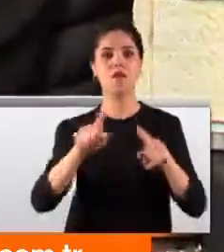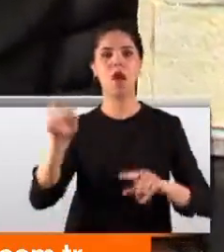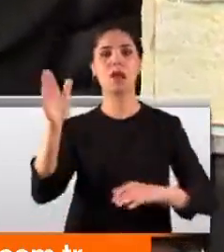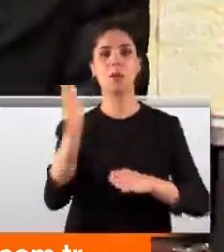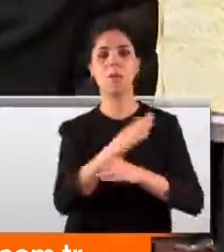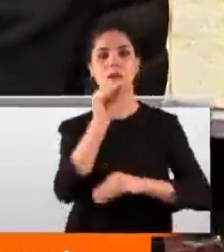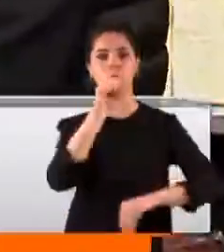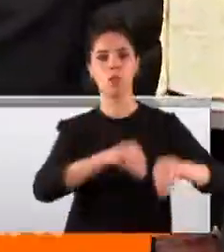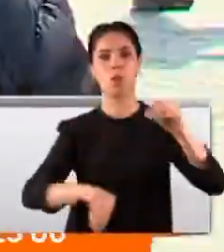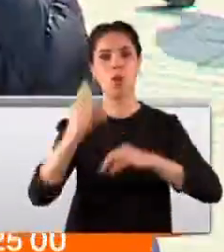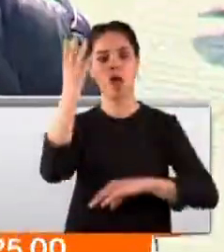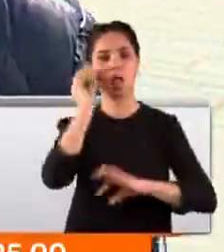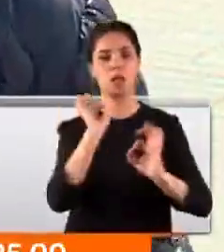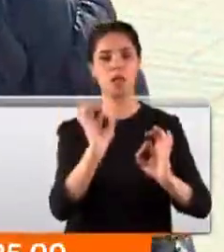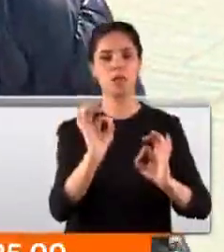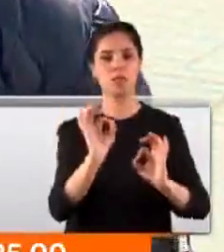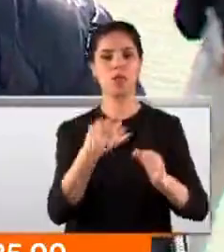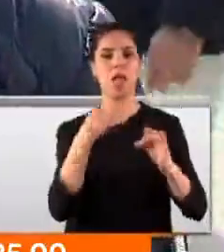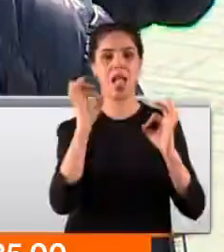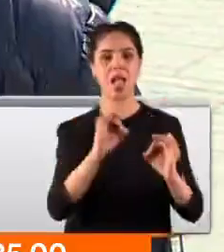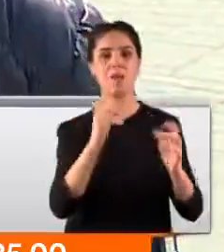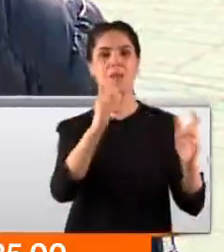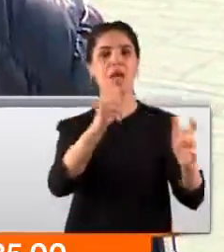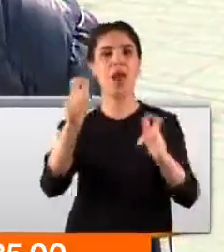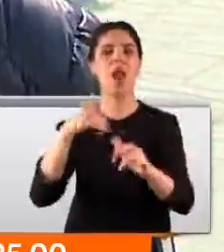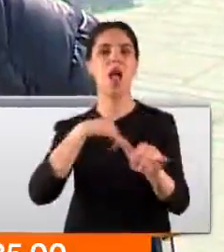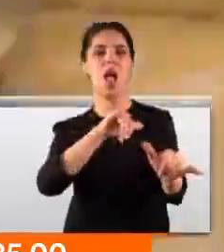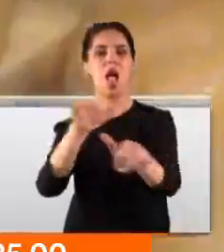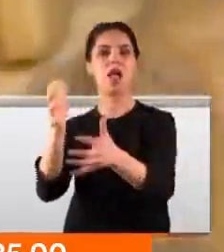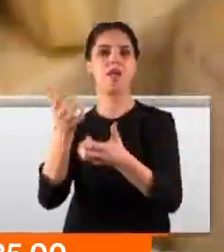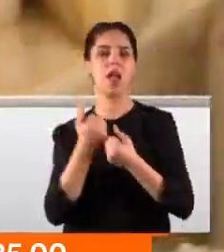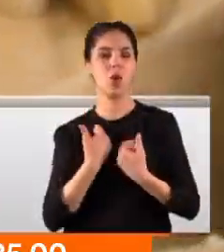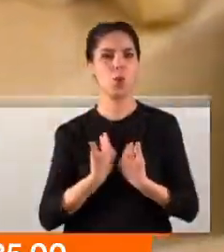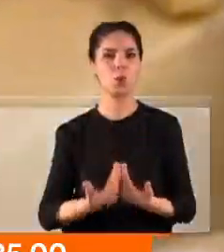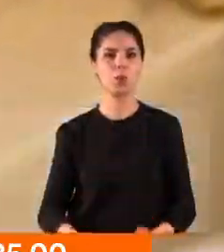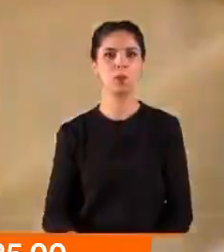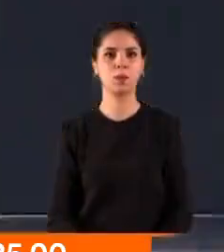koyulduğunu anlayabilirdik. Yani sürekli aldığımız yerlerden almaya gayret ediyoruz.